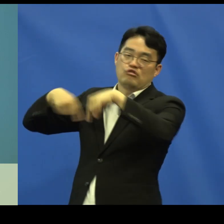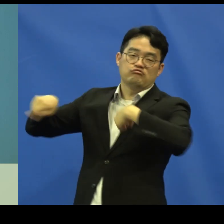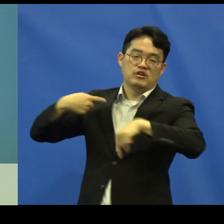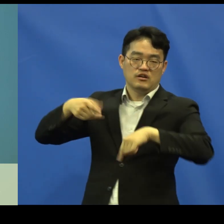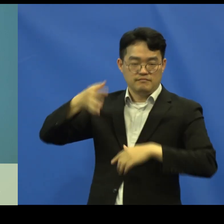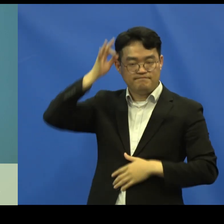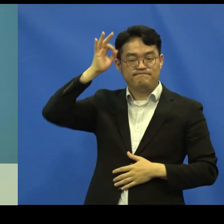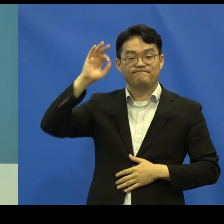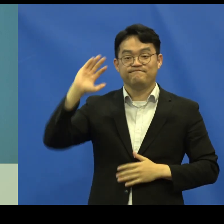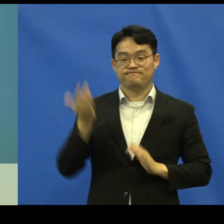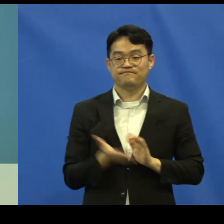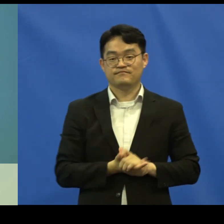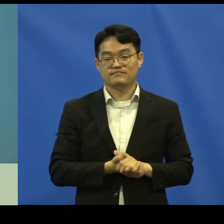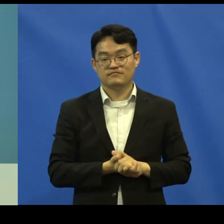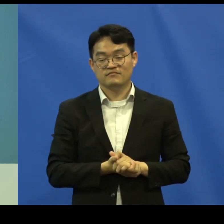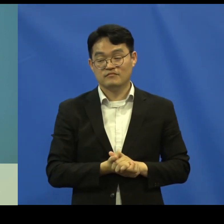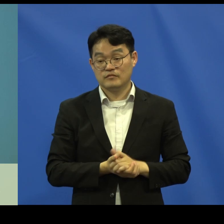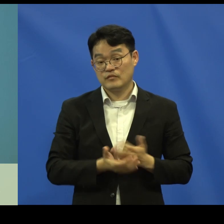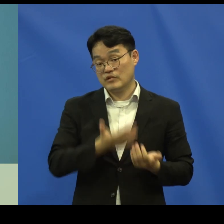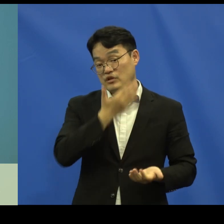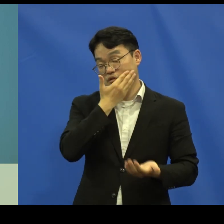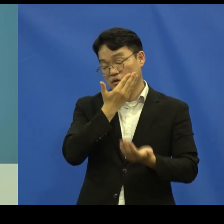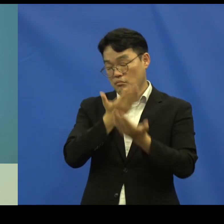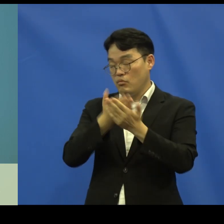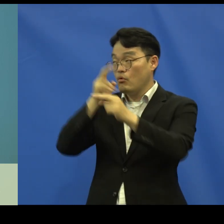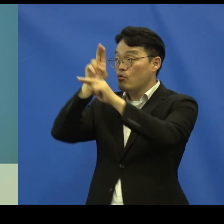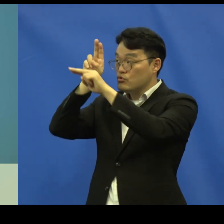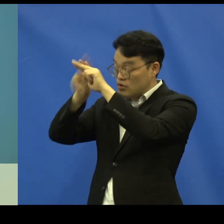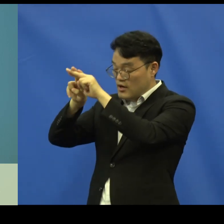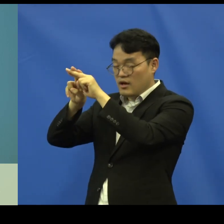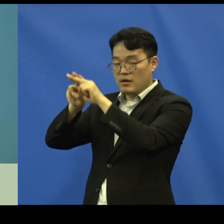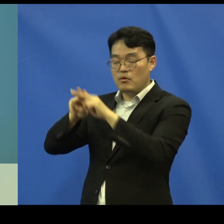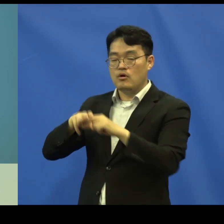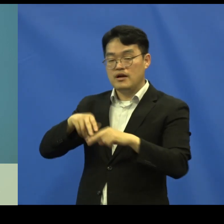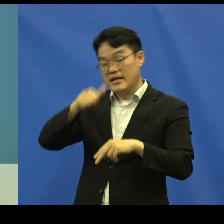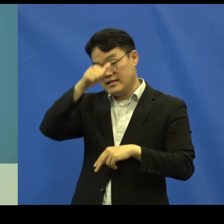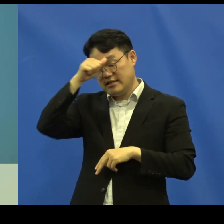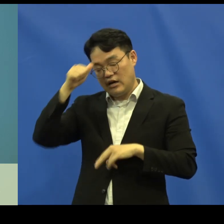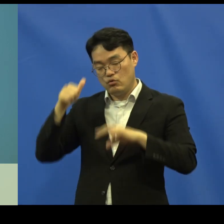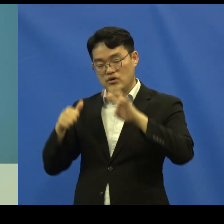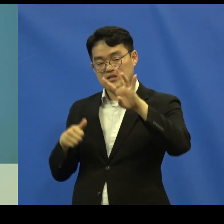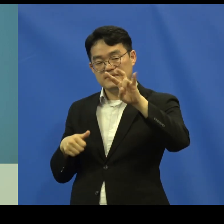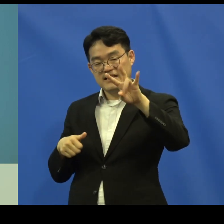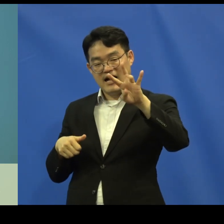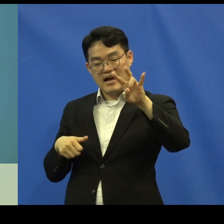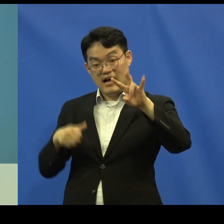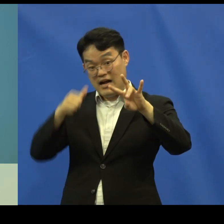그 보좌 위에 24장로들이 흰 옷을 입고 머리에 금관을 쓰고 이